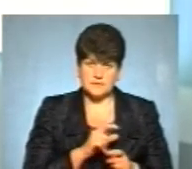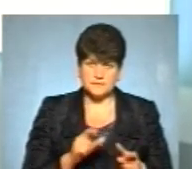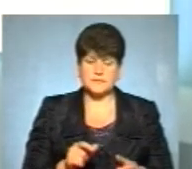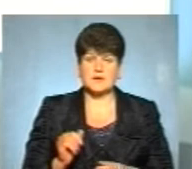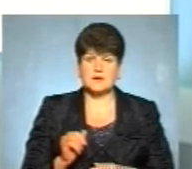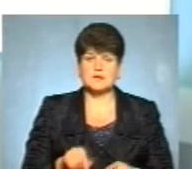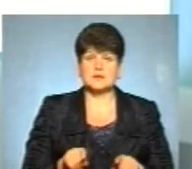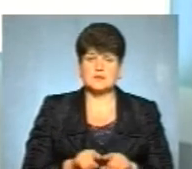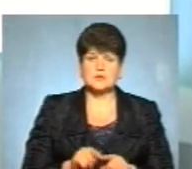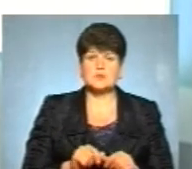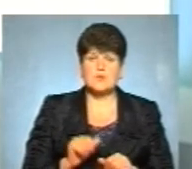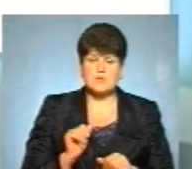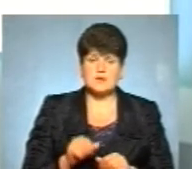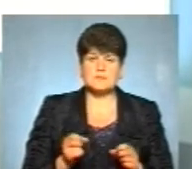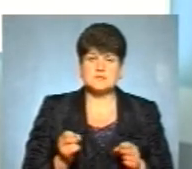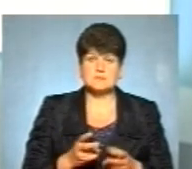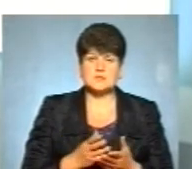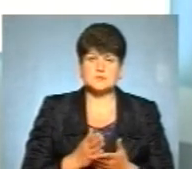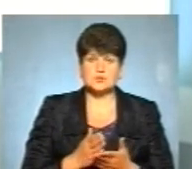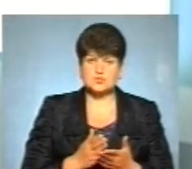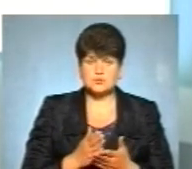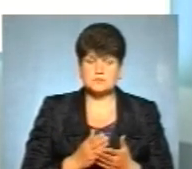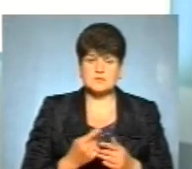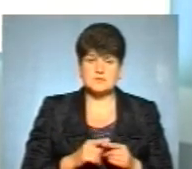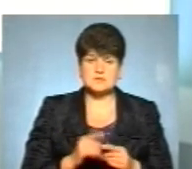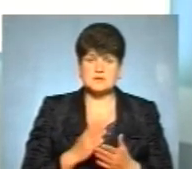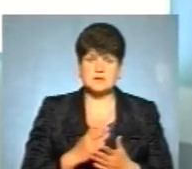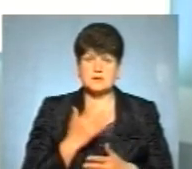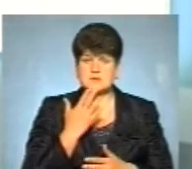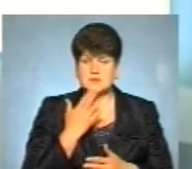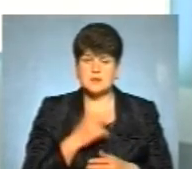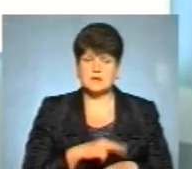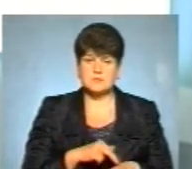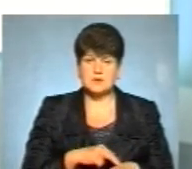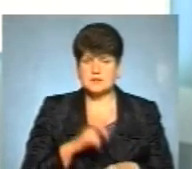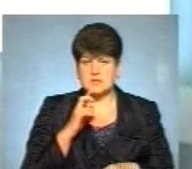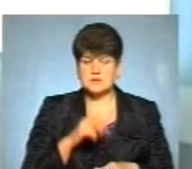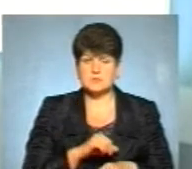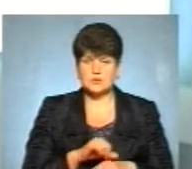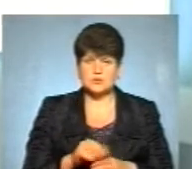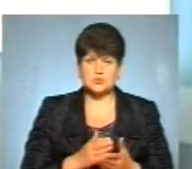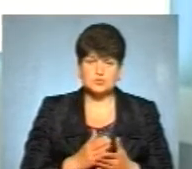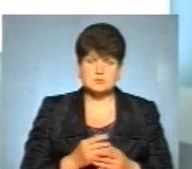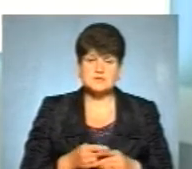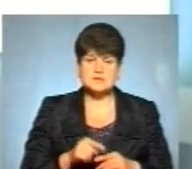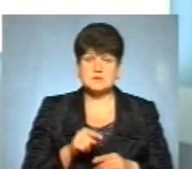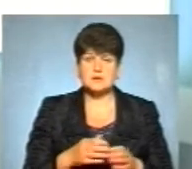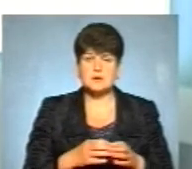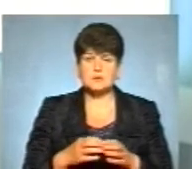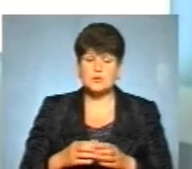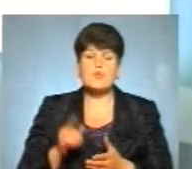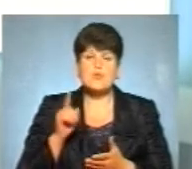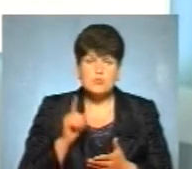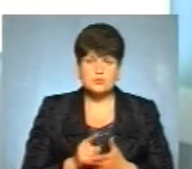також окремі спецслужби, це є і Національна поліція, Держприкордонслужба. Тобто це ті категорії, яким